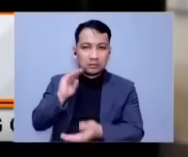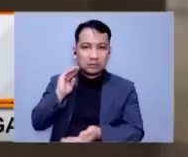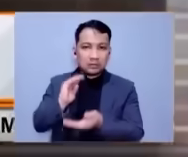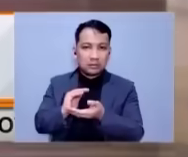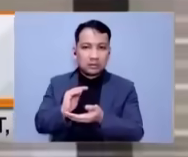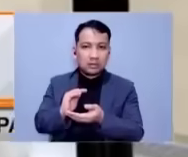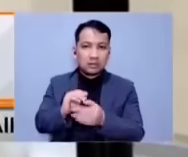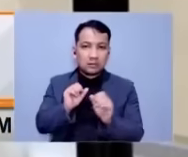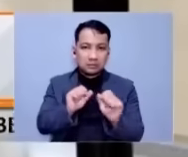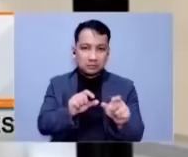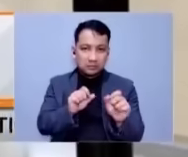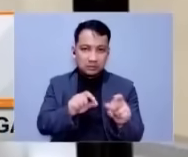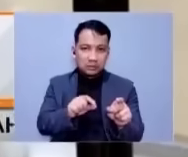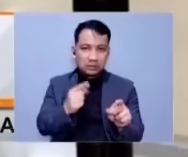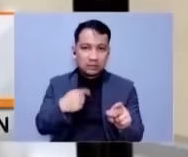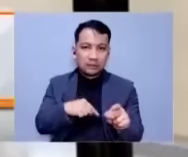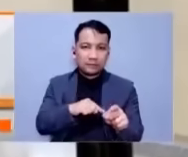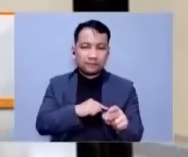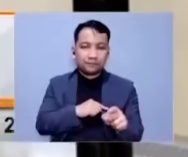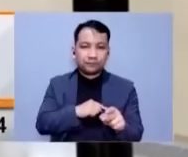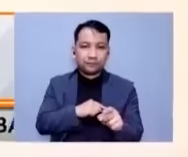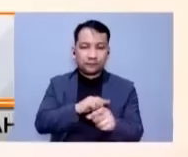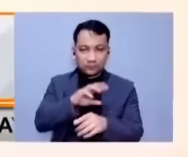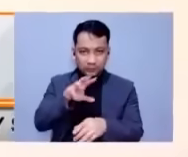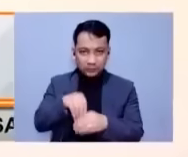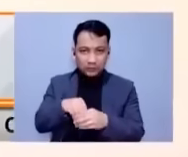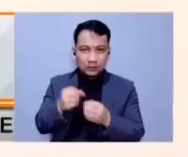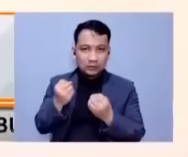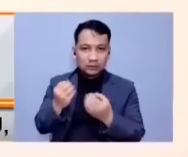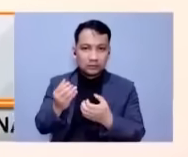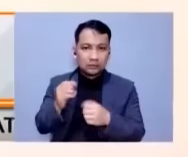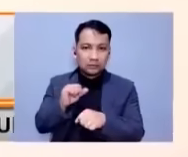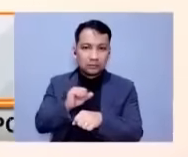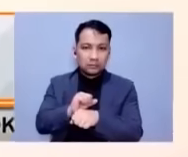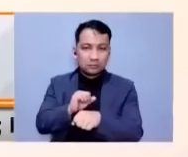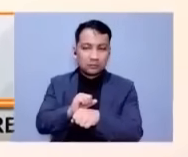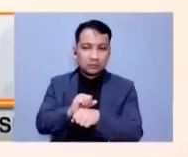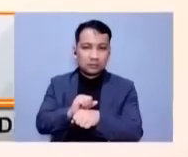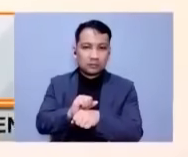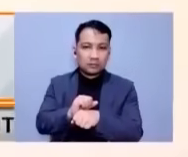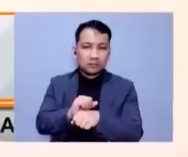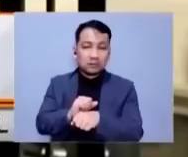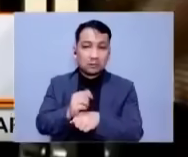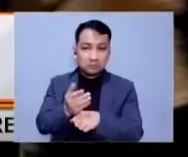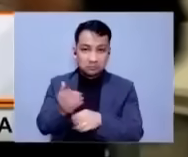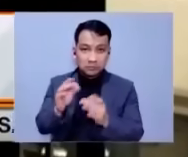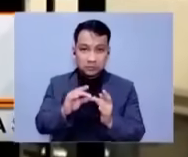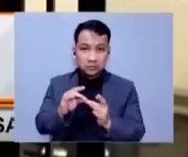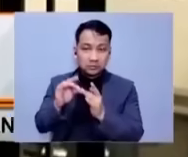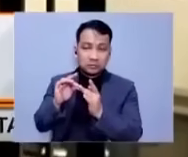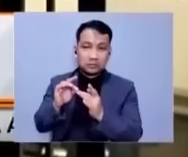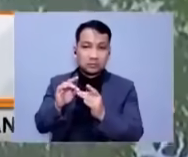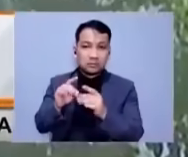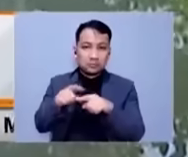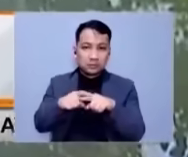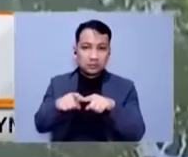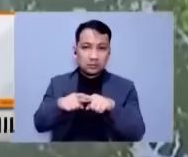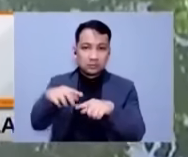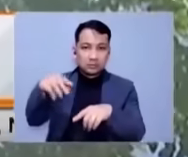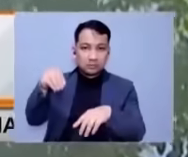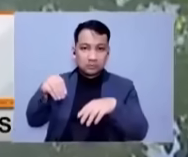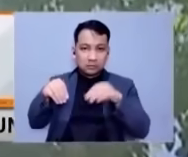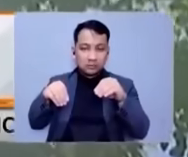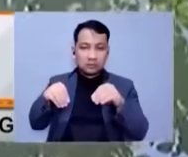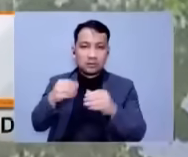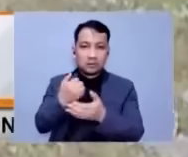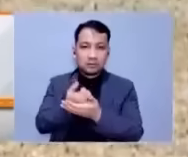benta. Apektado rin ang dami ng trabahong magagawa ng mga negosyo, lalo kung may power interruption o brownout. Ayon sa